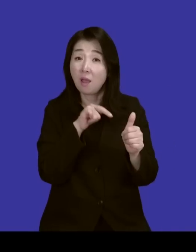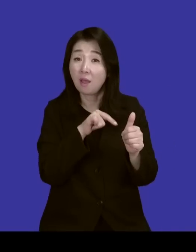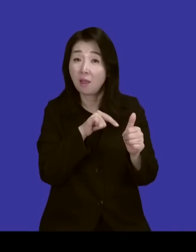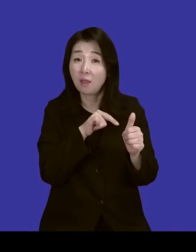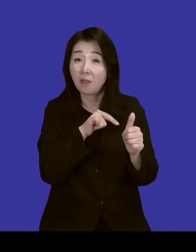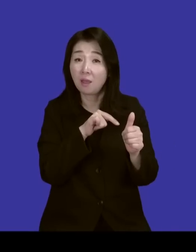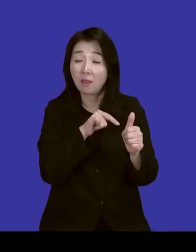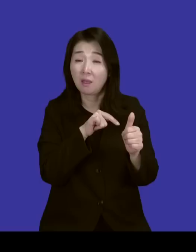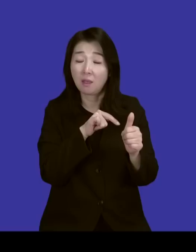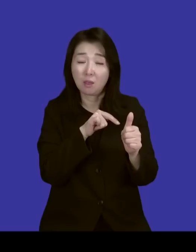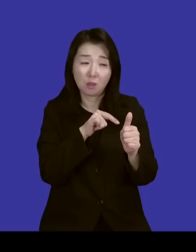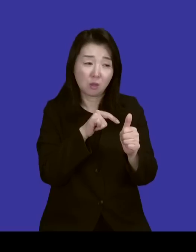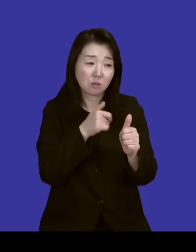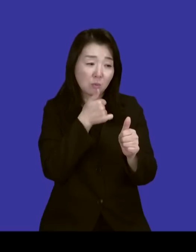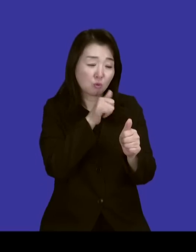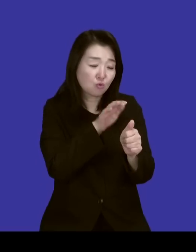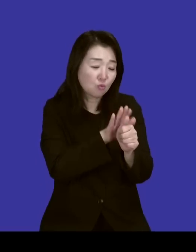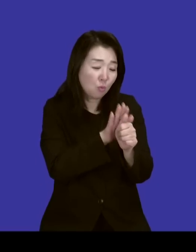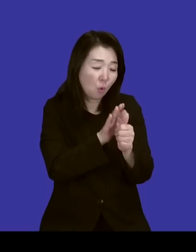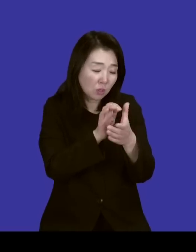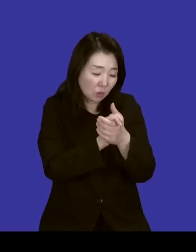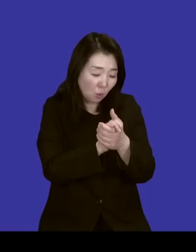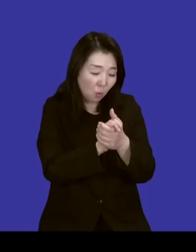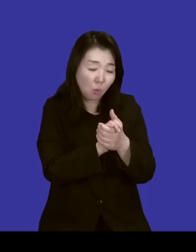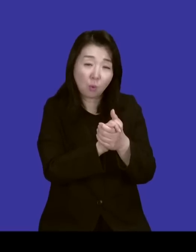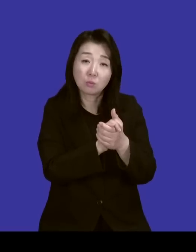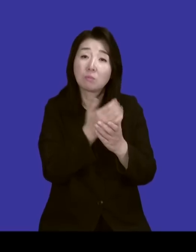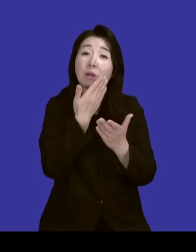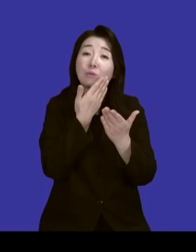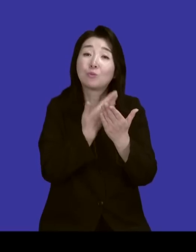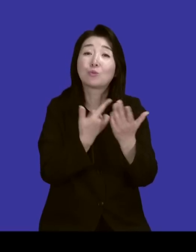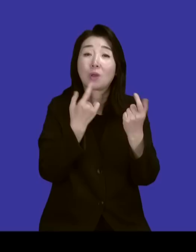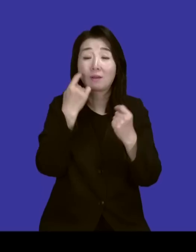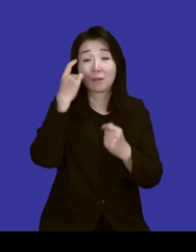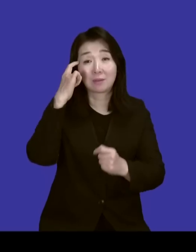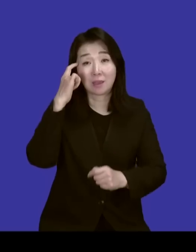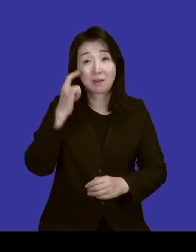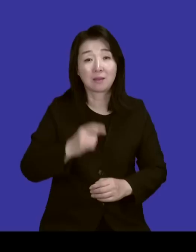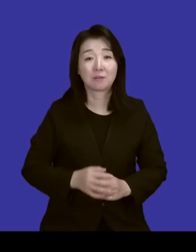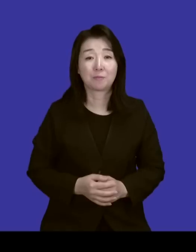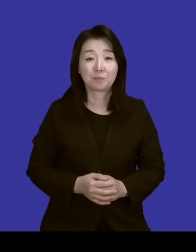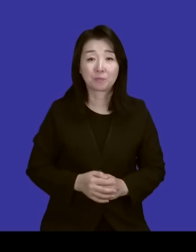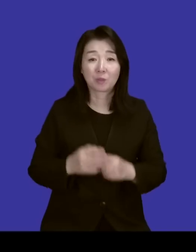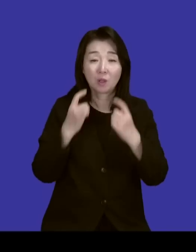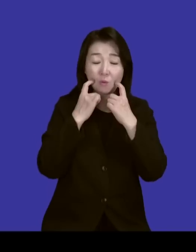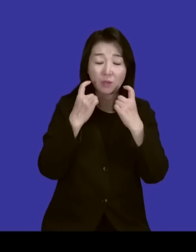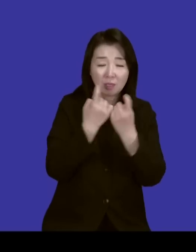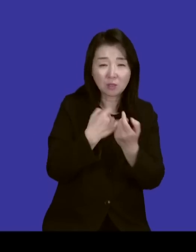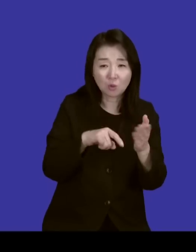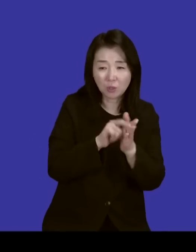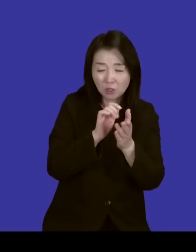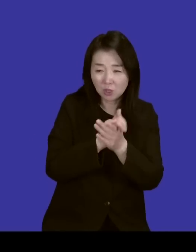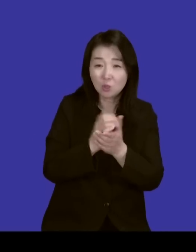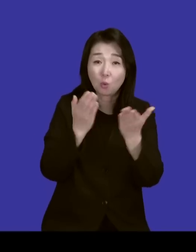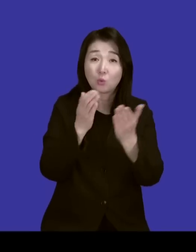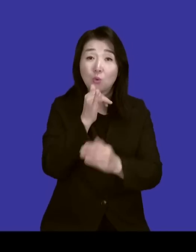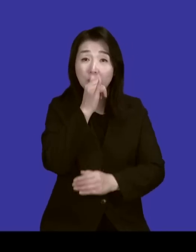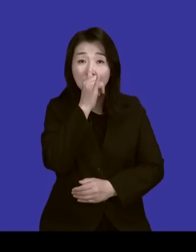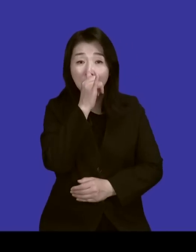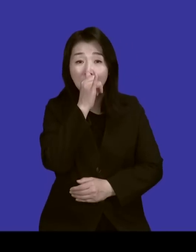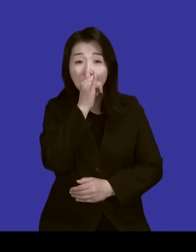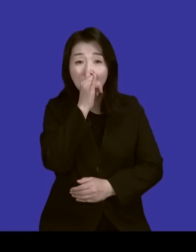중보 기도가 얼마나 놀라운 것인가. 그래서 우리가 그냥 개인적으로 위해서 기도하고 이런 것은 있지만